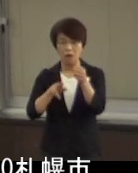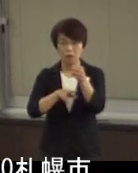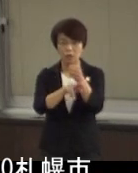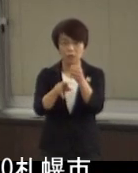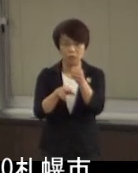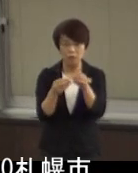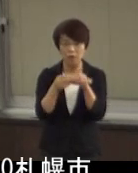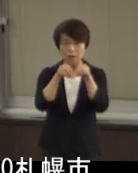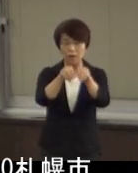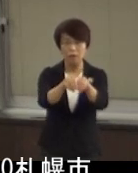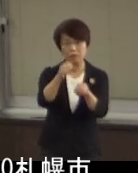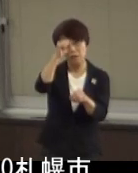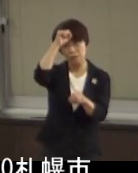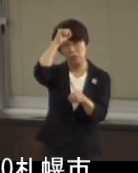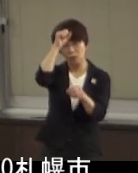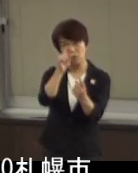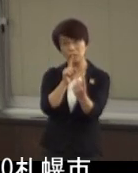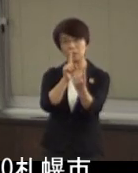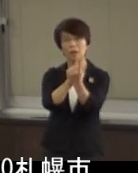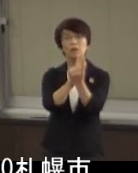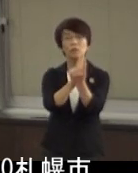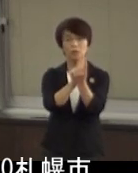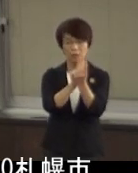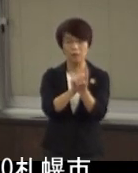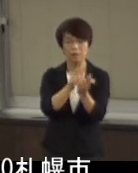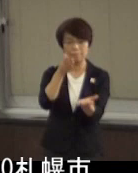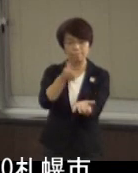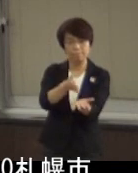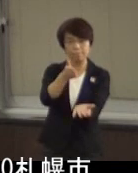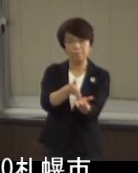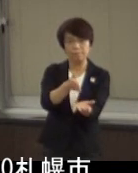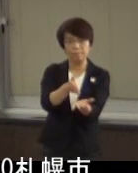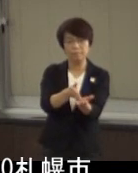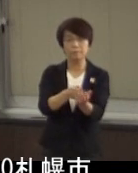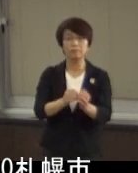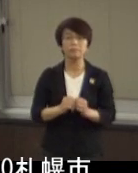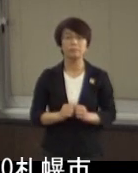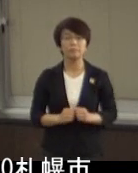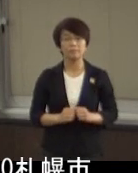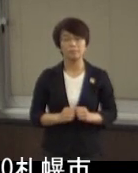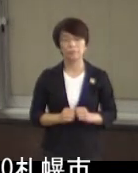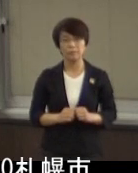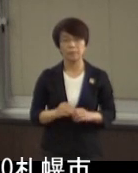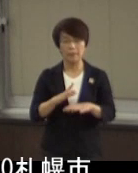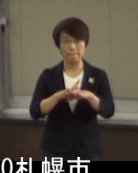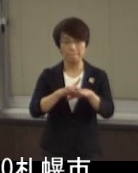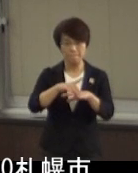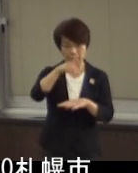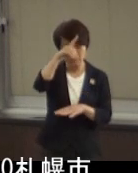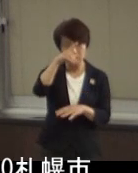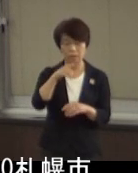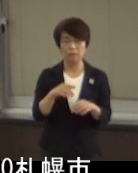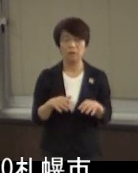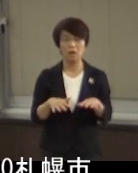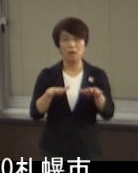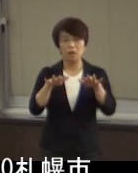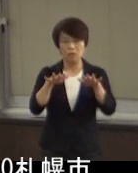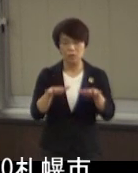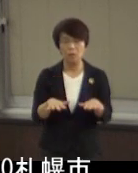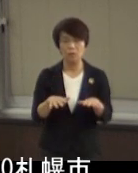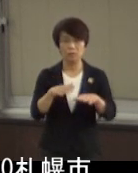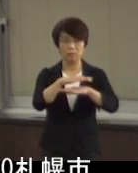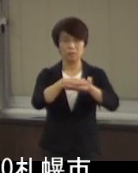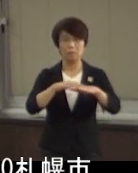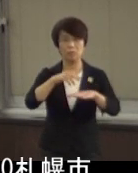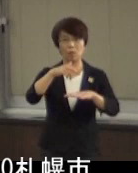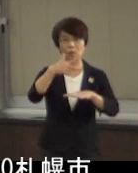感染症への対応ということについてお話をさせていただきます。はじめに本日は札幌市内